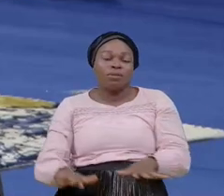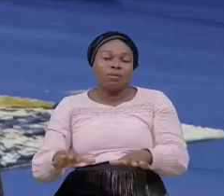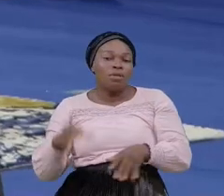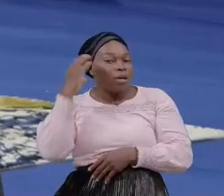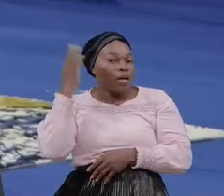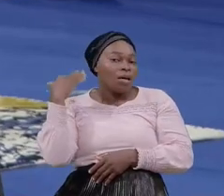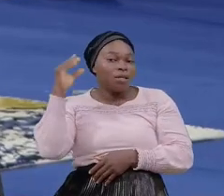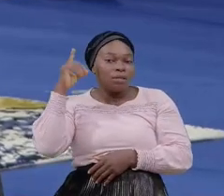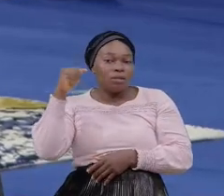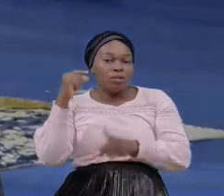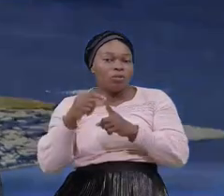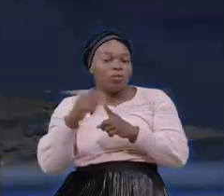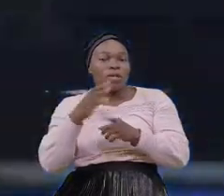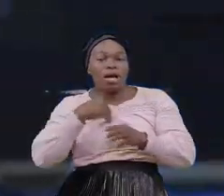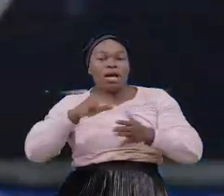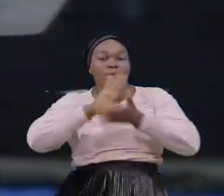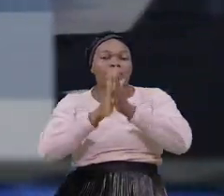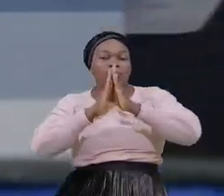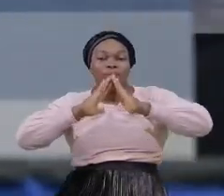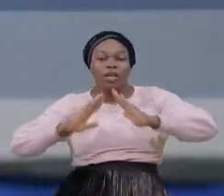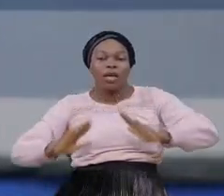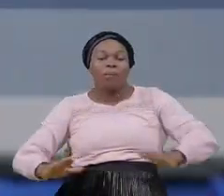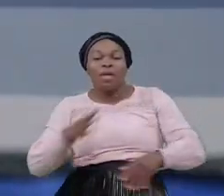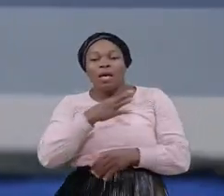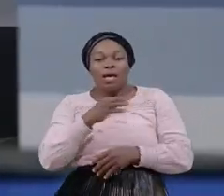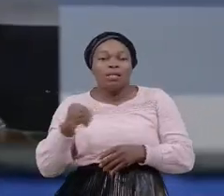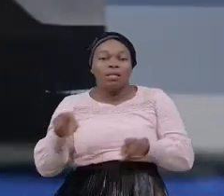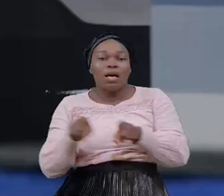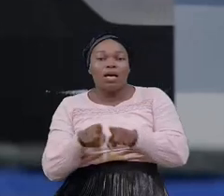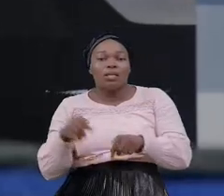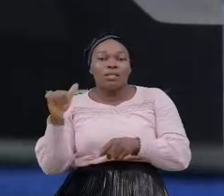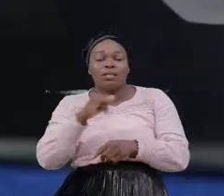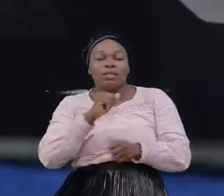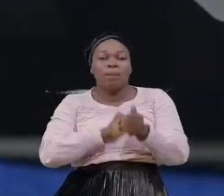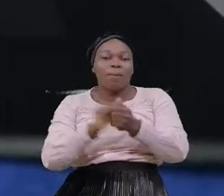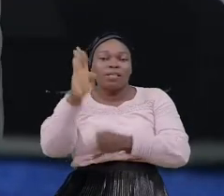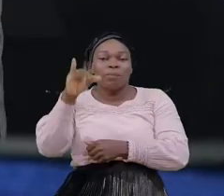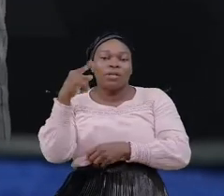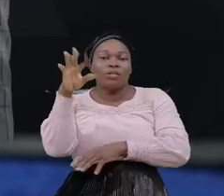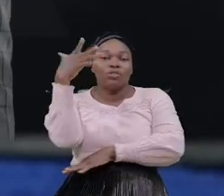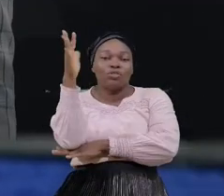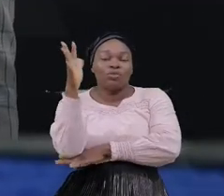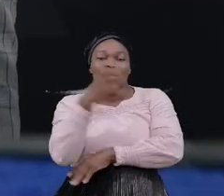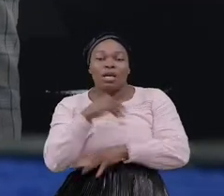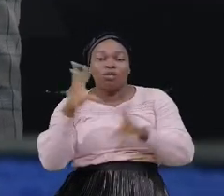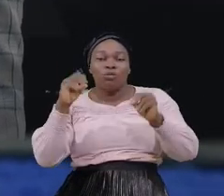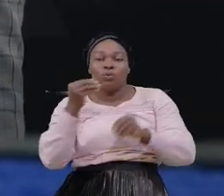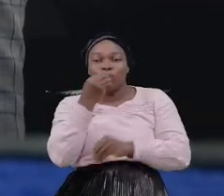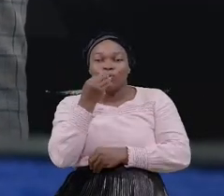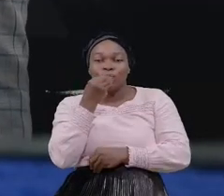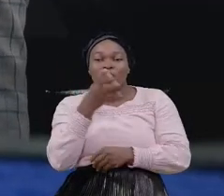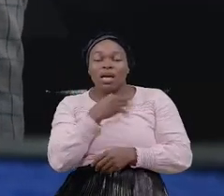mère s'est calmée. Il a regardé l'arbre comme il passait, pas de fruits. Il a seulement parlé, que